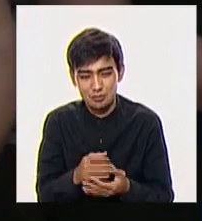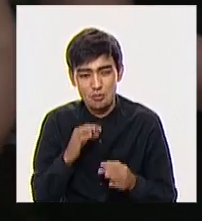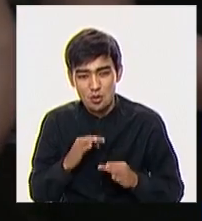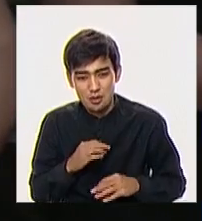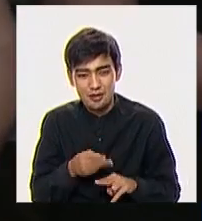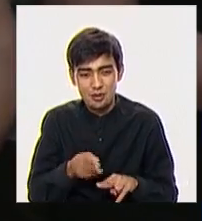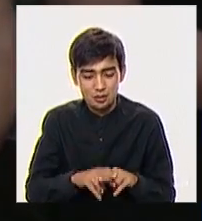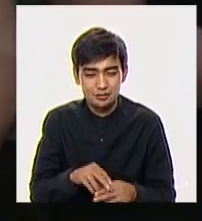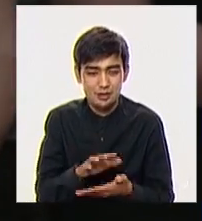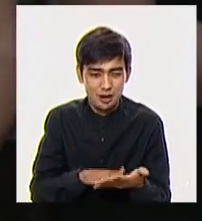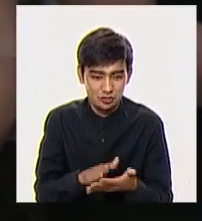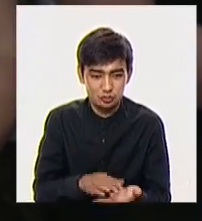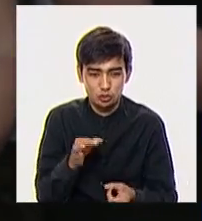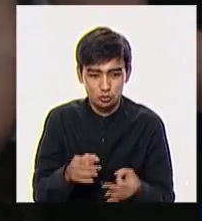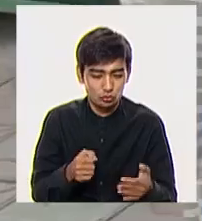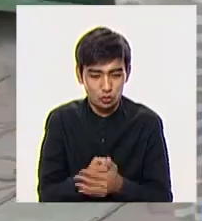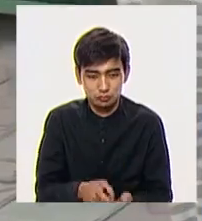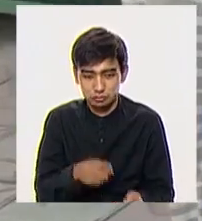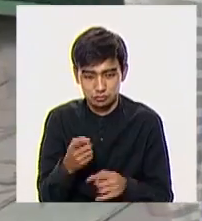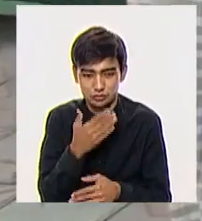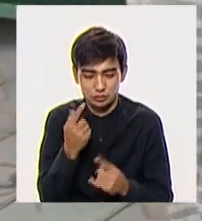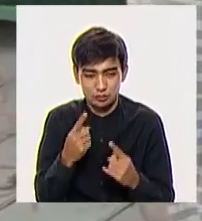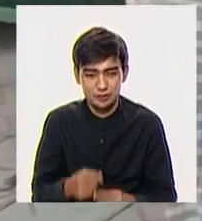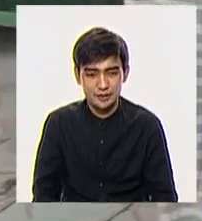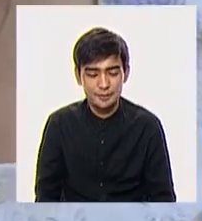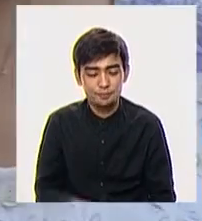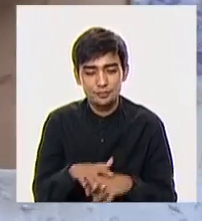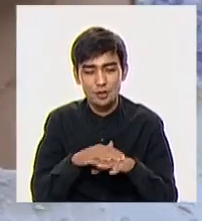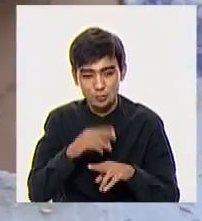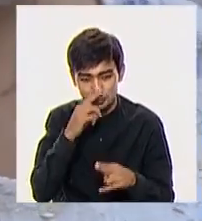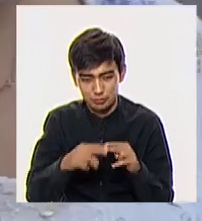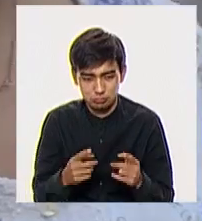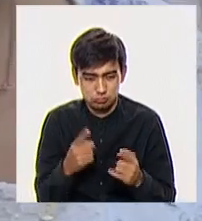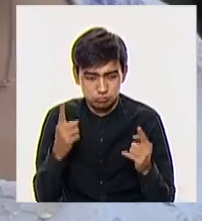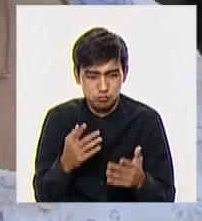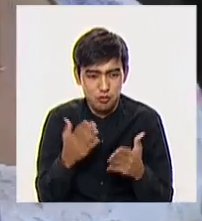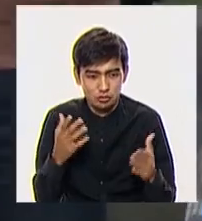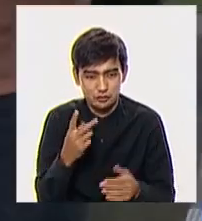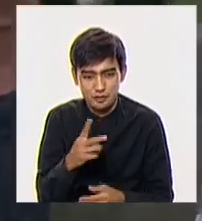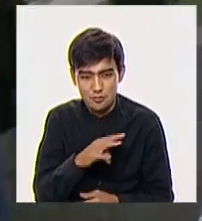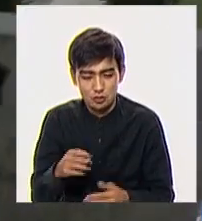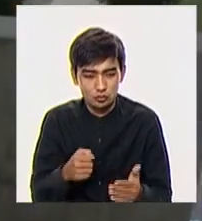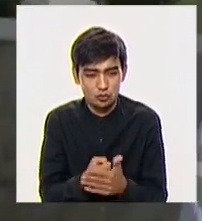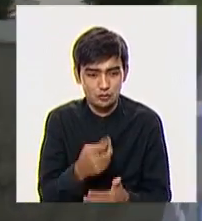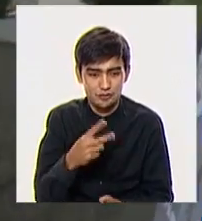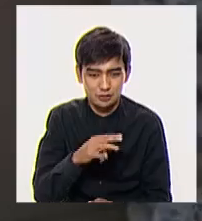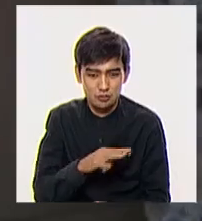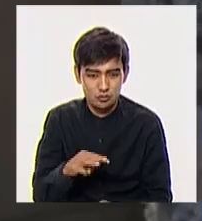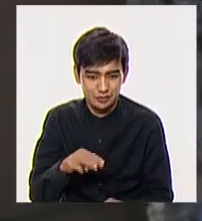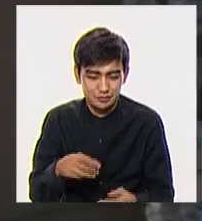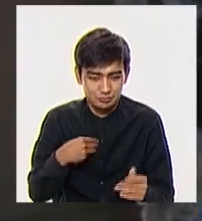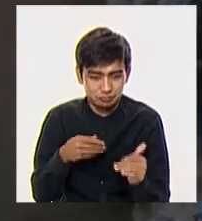істі арғарап сотқа өткізбей отыр. Жұртшылықтың жоғалтқаны қомақты. Кемі 2 миллионнан 20 миллион теңгеге дейін салғандар бар